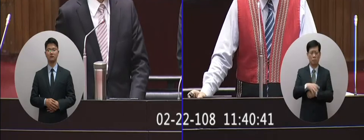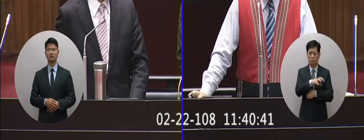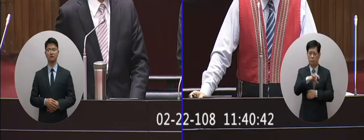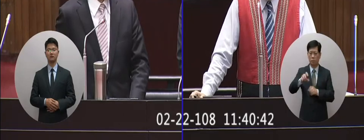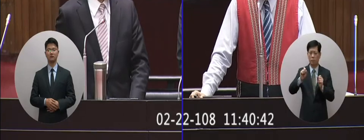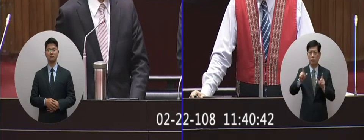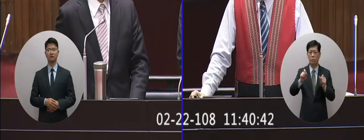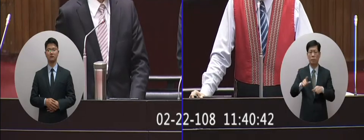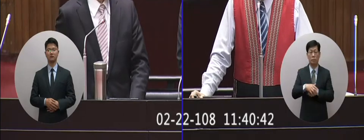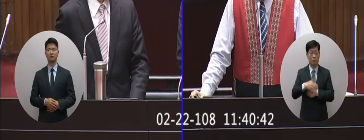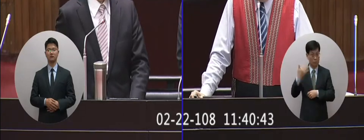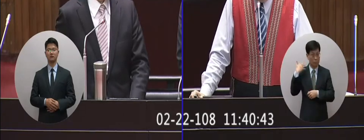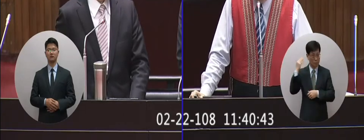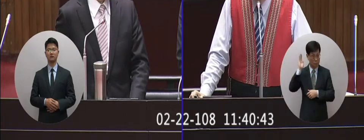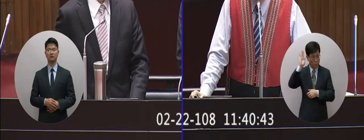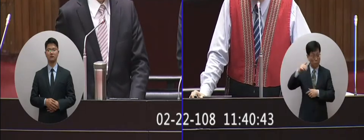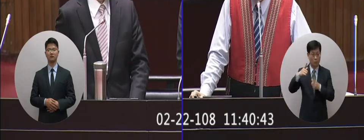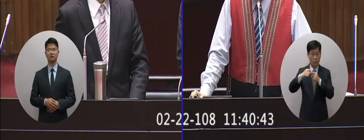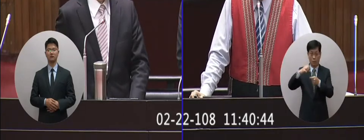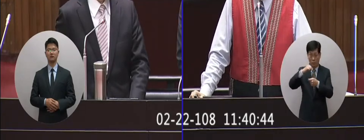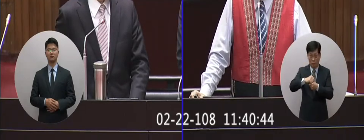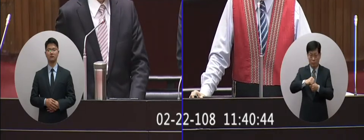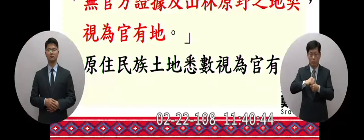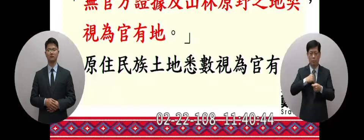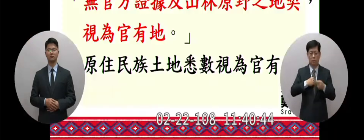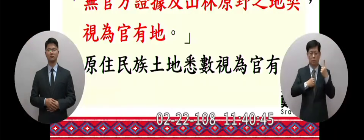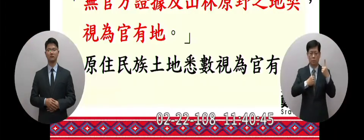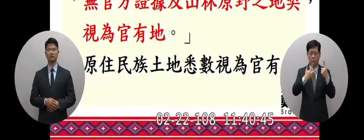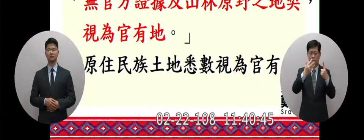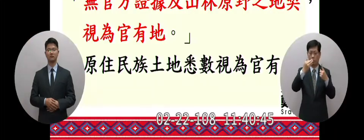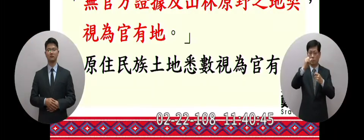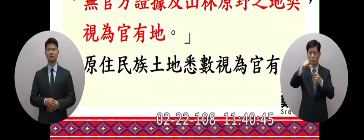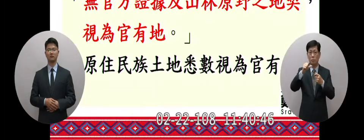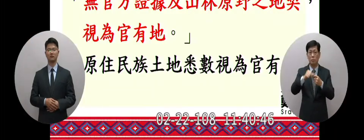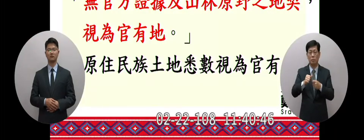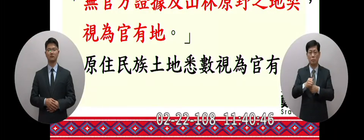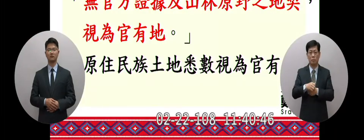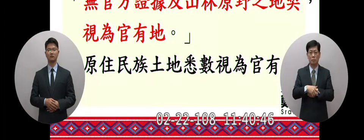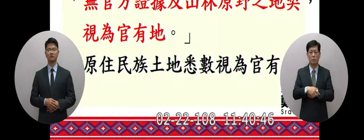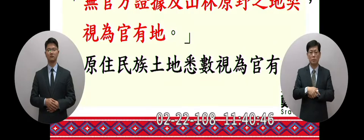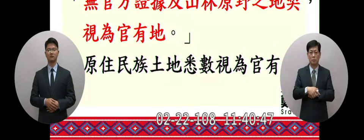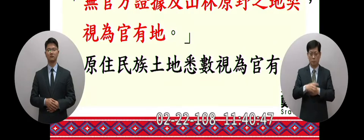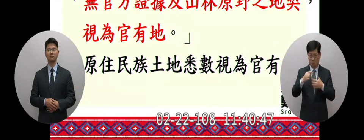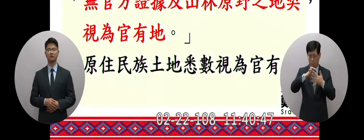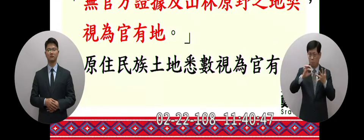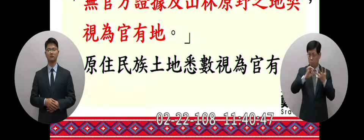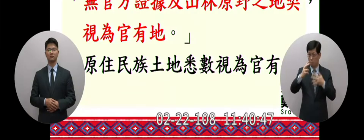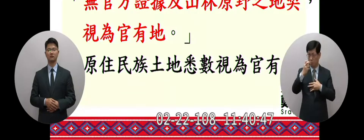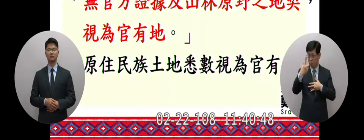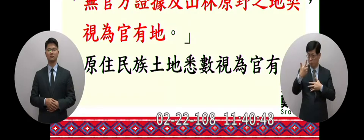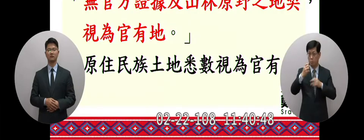定。日据时期，1895年。26日日令